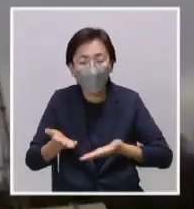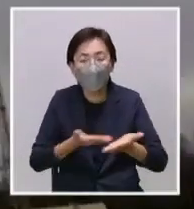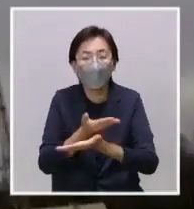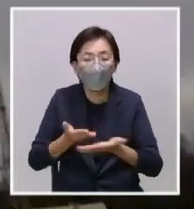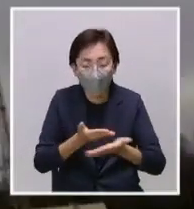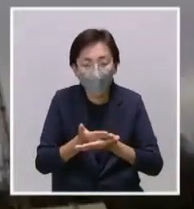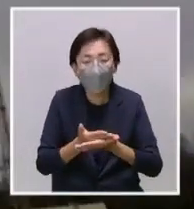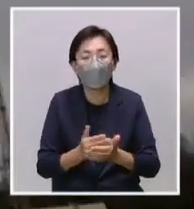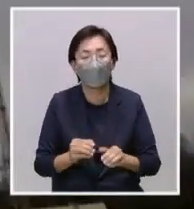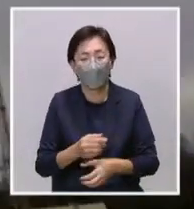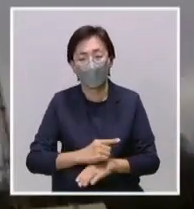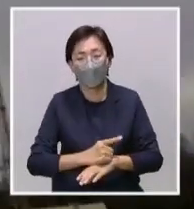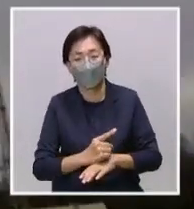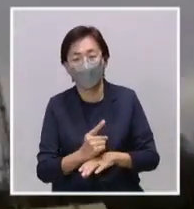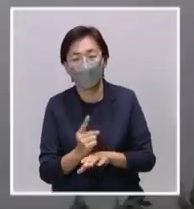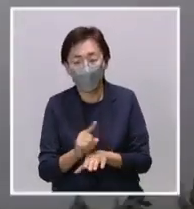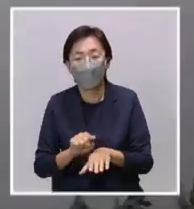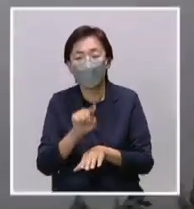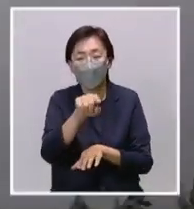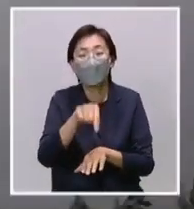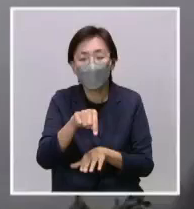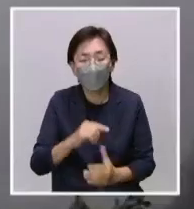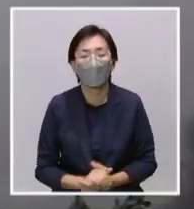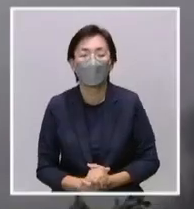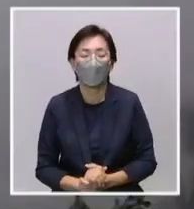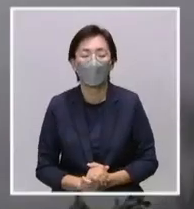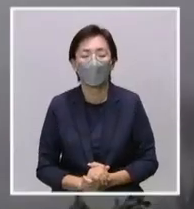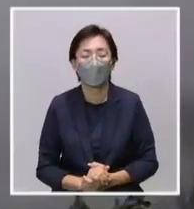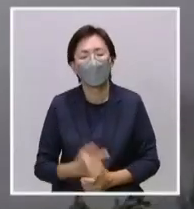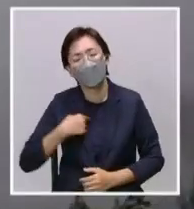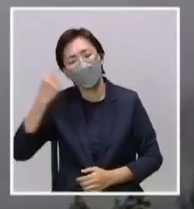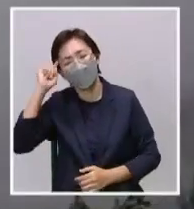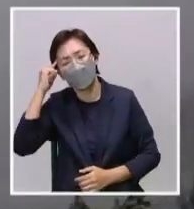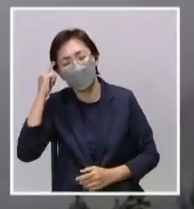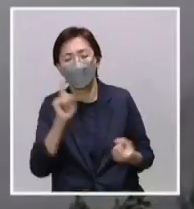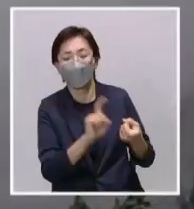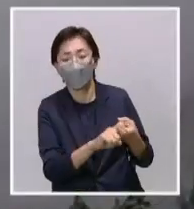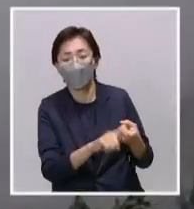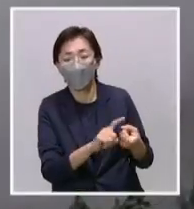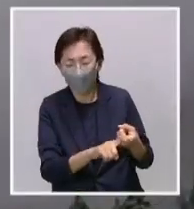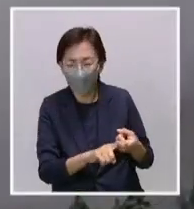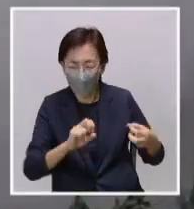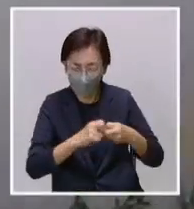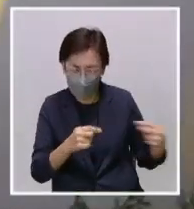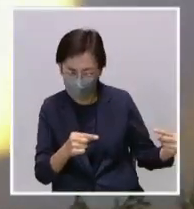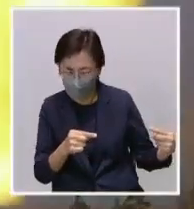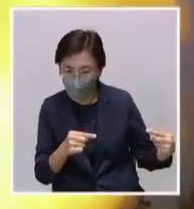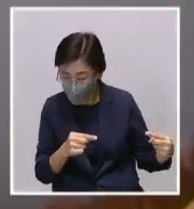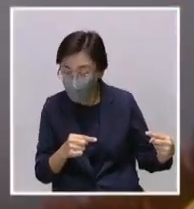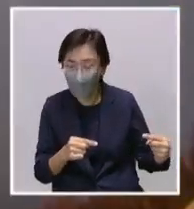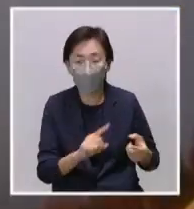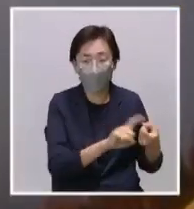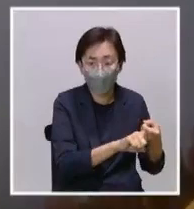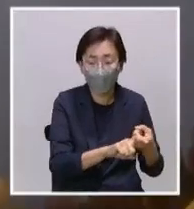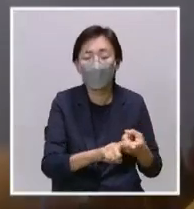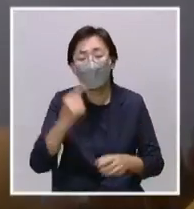การประจำการขีปนาวุธด้วยค่ะอย่างไรก็ตามเธอก็ระบุด้วยนะคะว่าไม่รู้ว่ารัสเซียพร้อมจะลดความตึงเครียดกับยูเครน